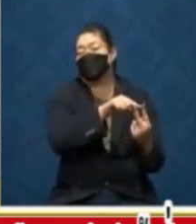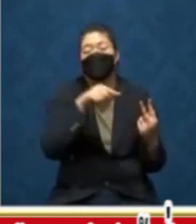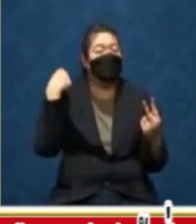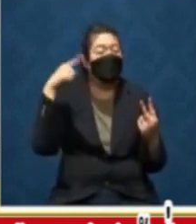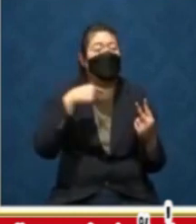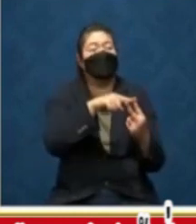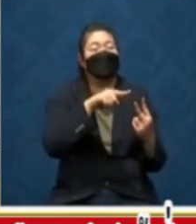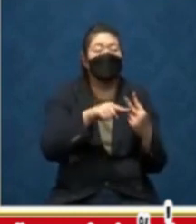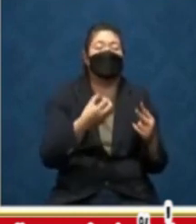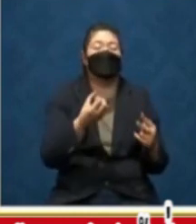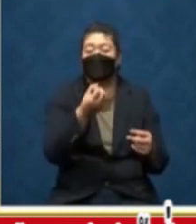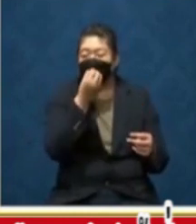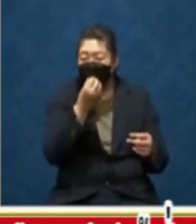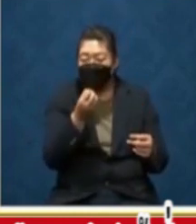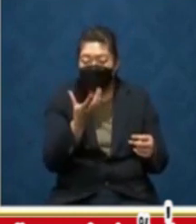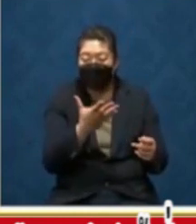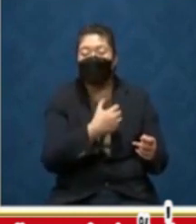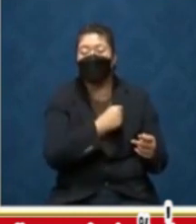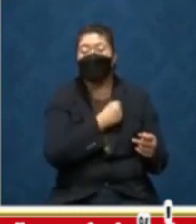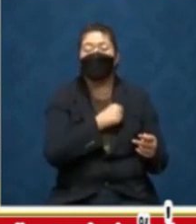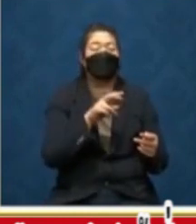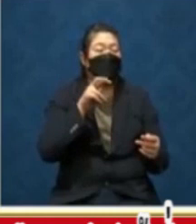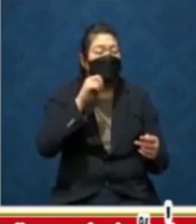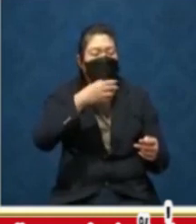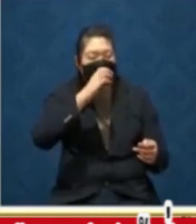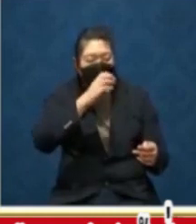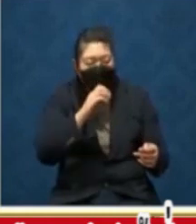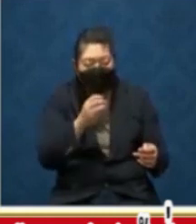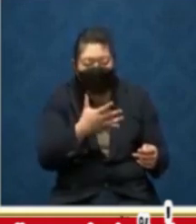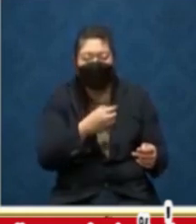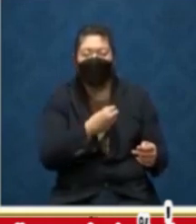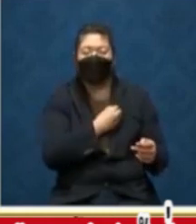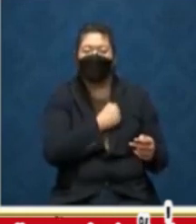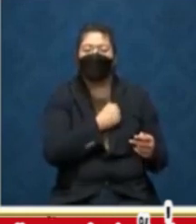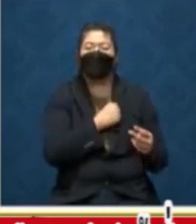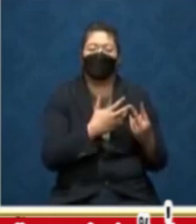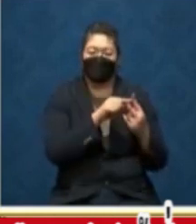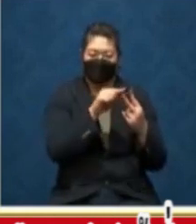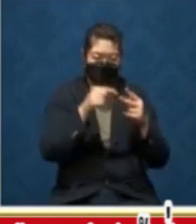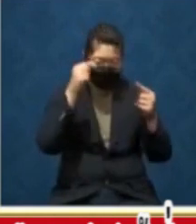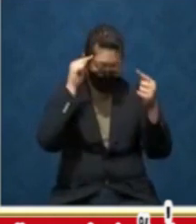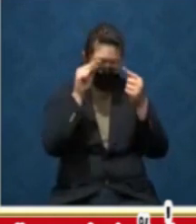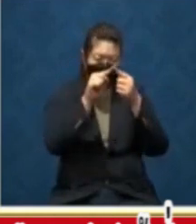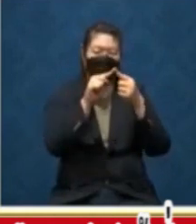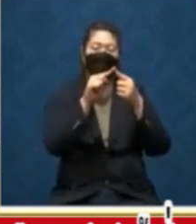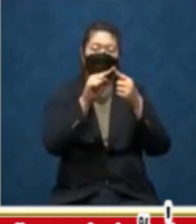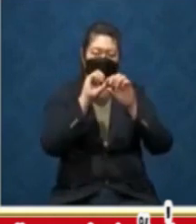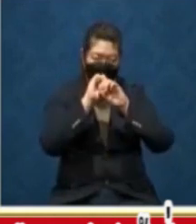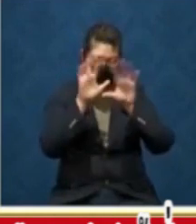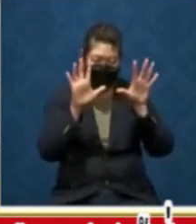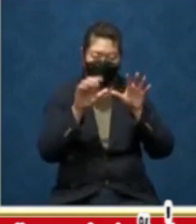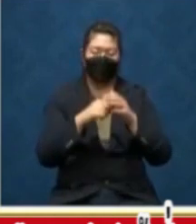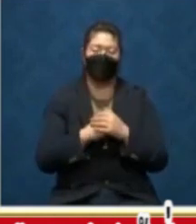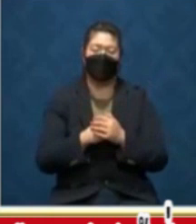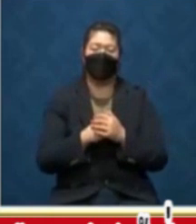เขาอดข้าวประท้วงเนี่ยไม่ใช่เป็นอาการที่ขาดเป้าหมายแล้วเป้า